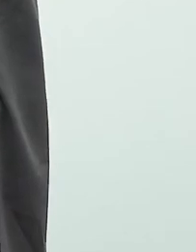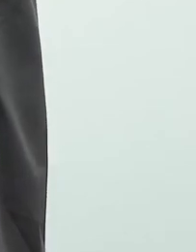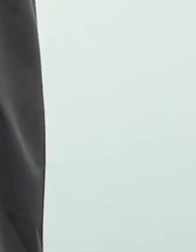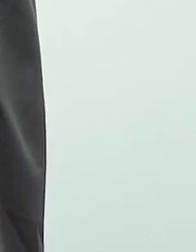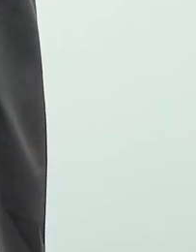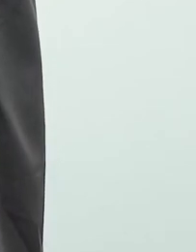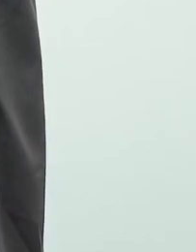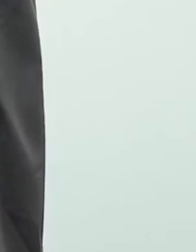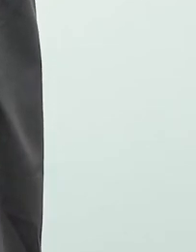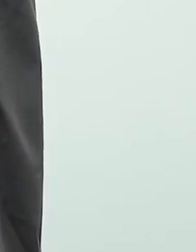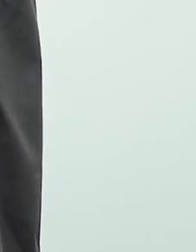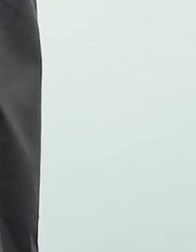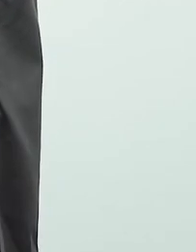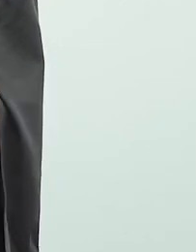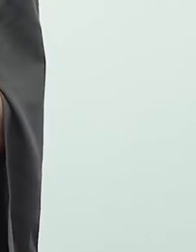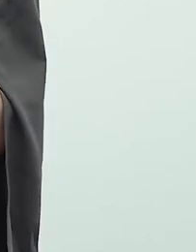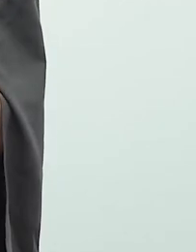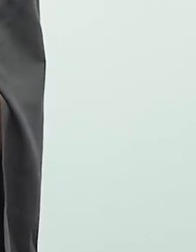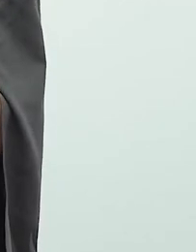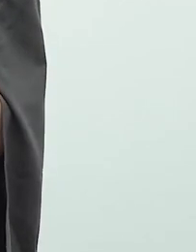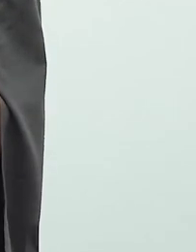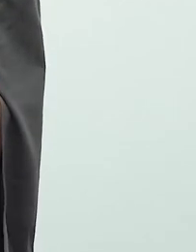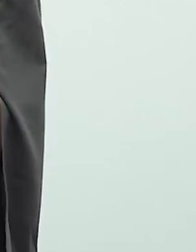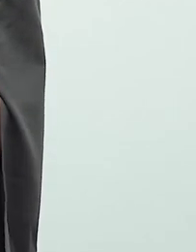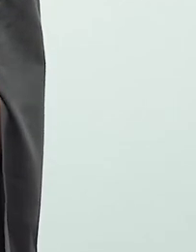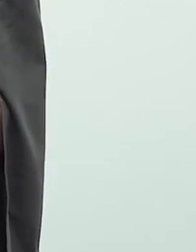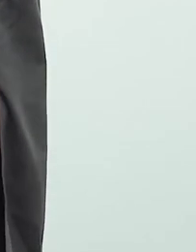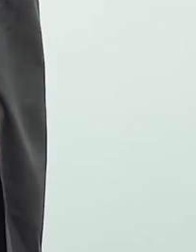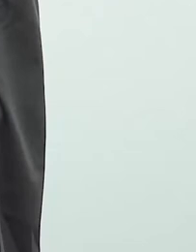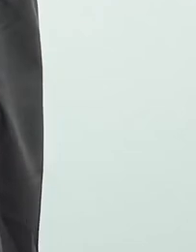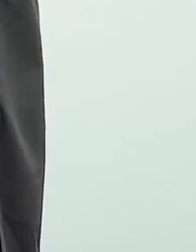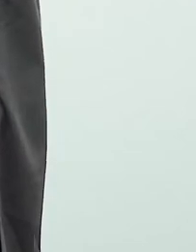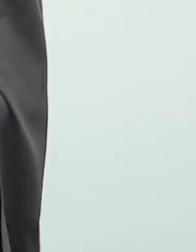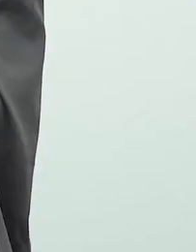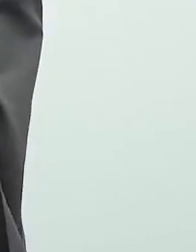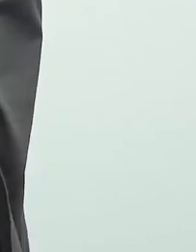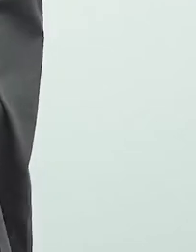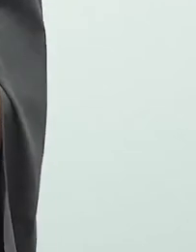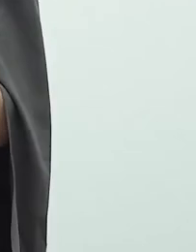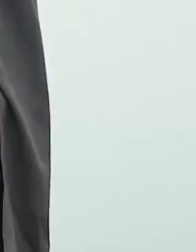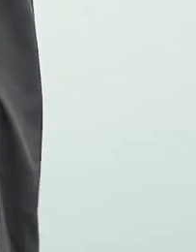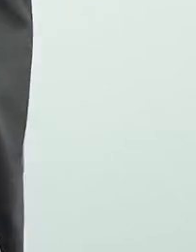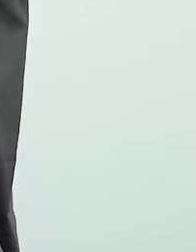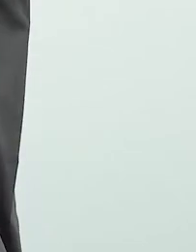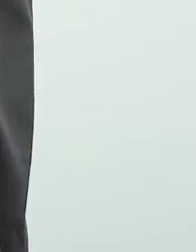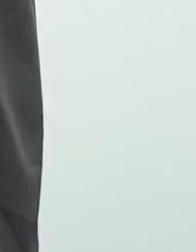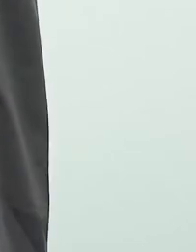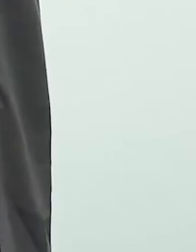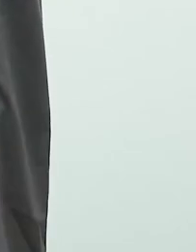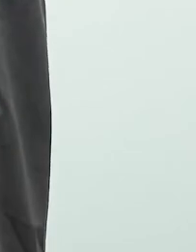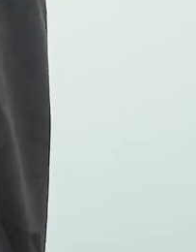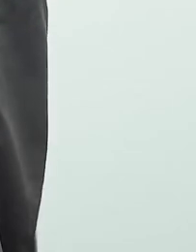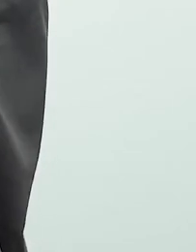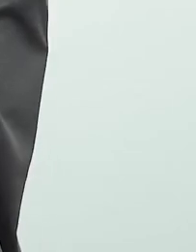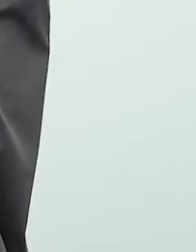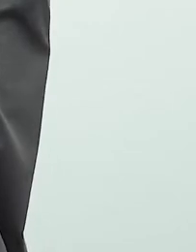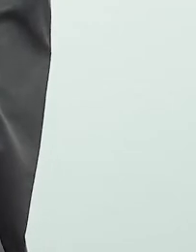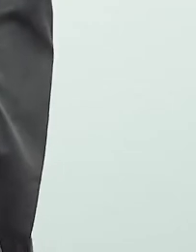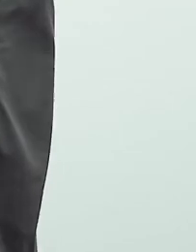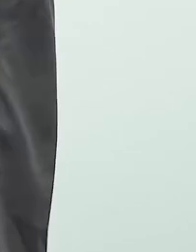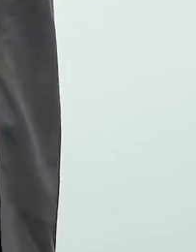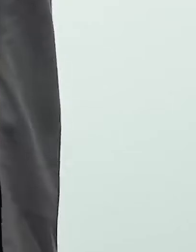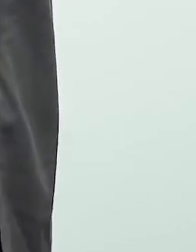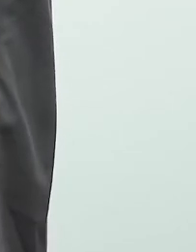뒤차가 주문 하고 그걸 내줄 때 요 직원이 나와서 예 그 때에서야 이제 제가 다시